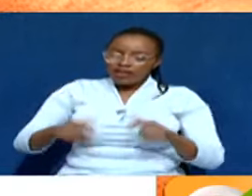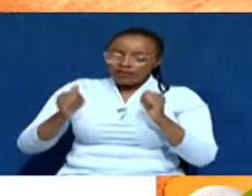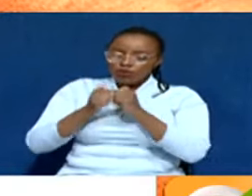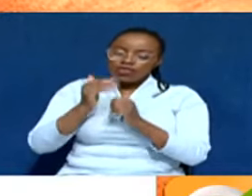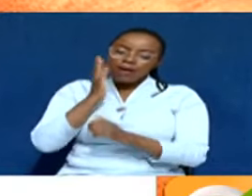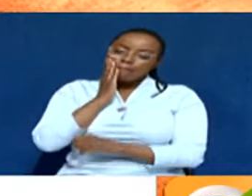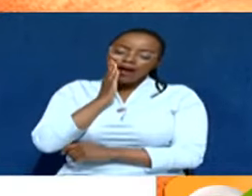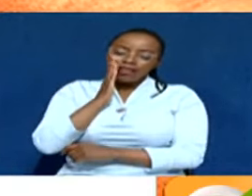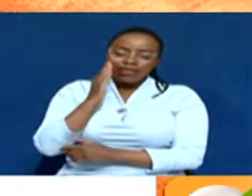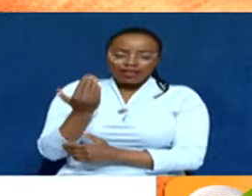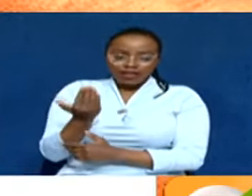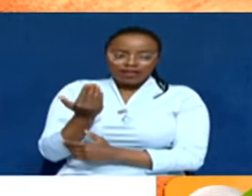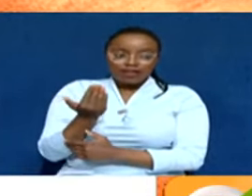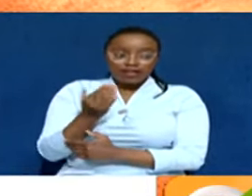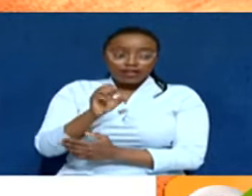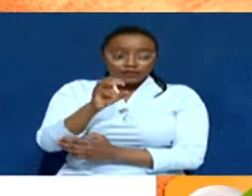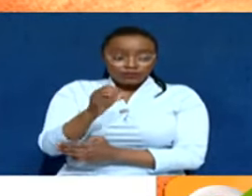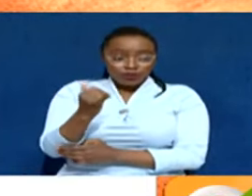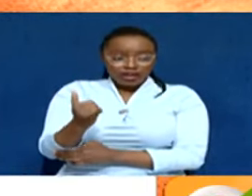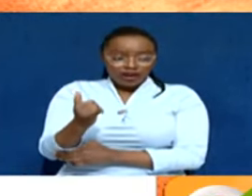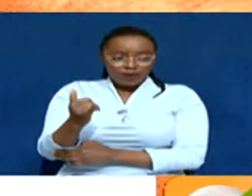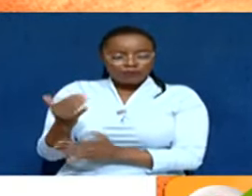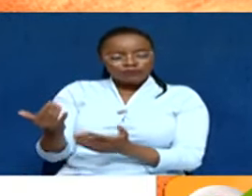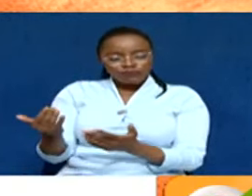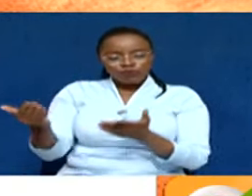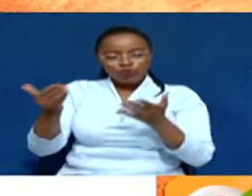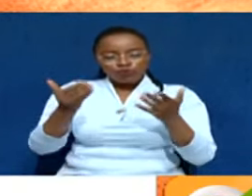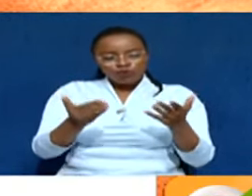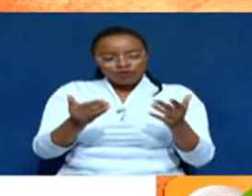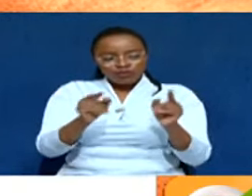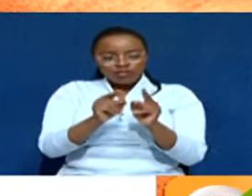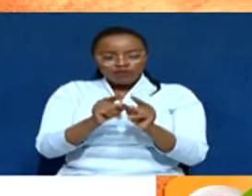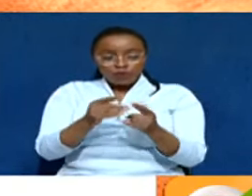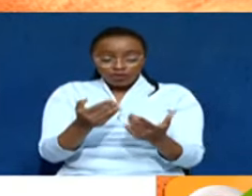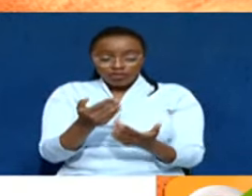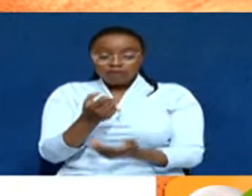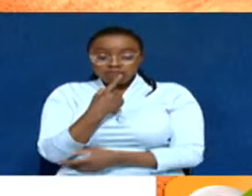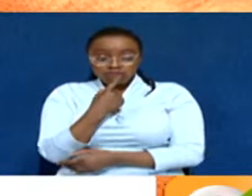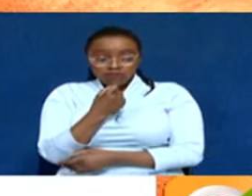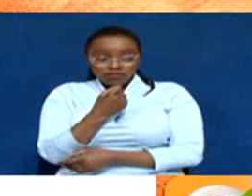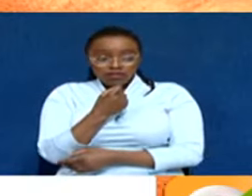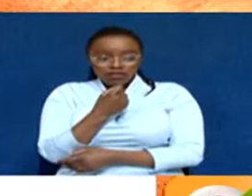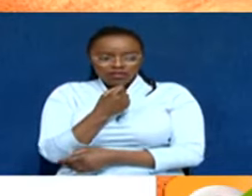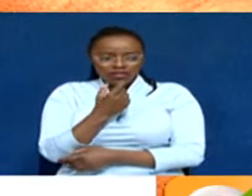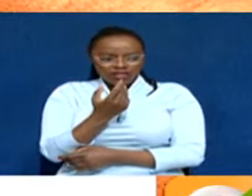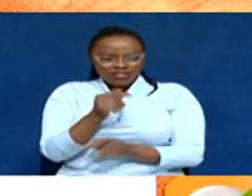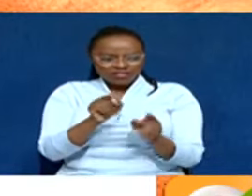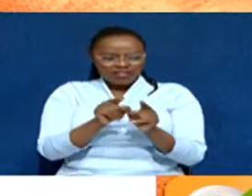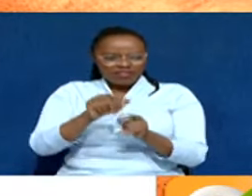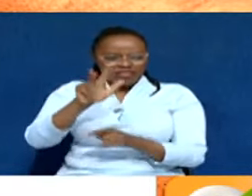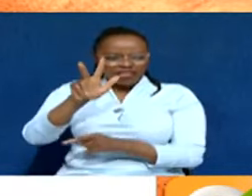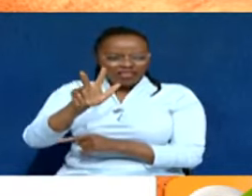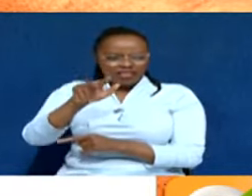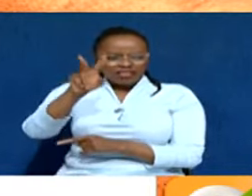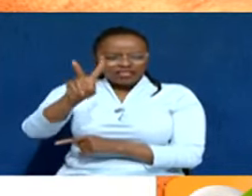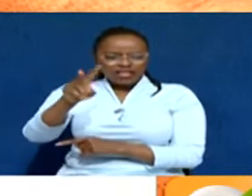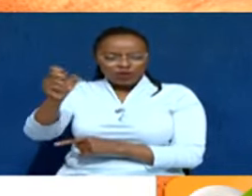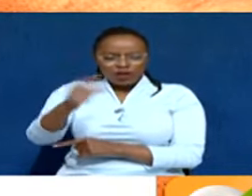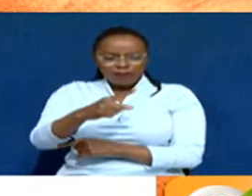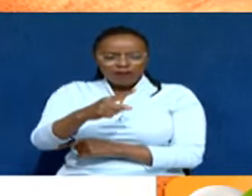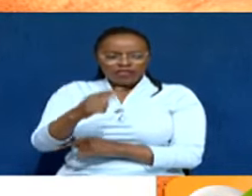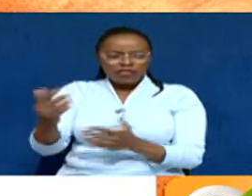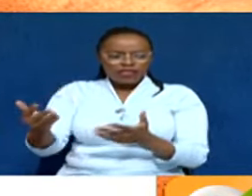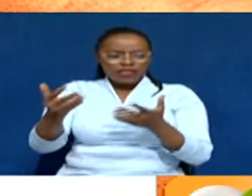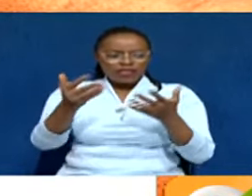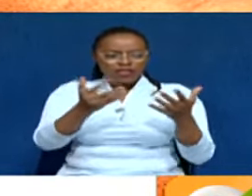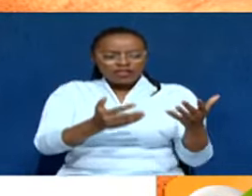kwa mama juu. Now kukakuja na hii dawa. The third month, the second month.